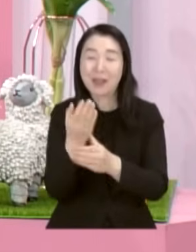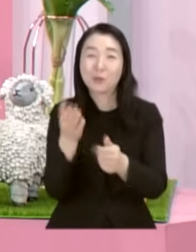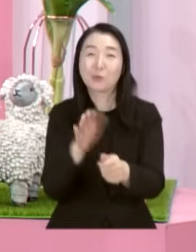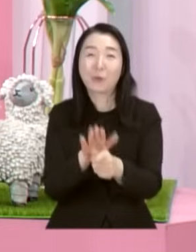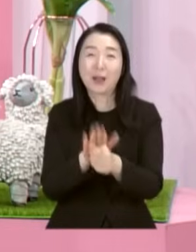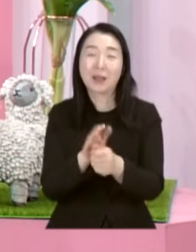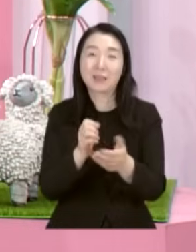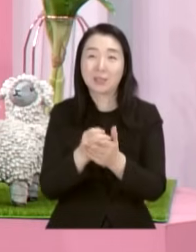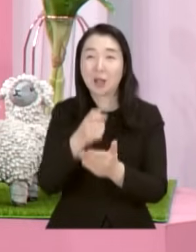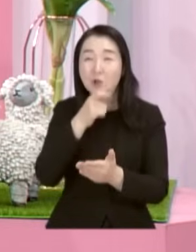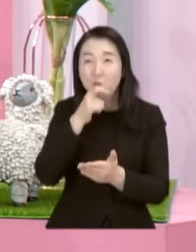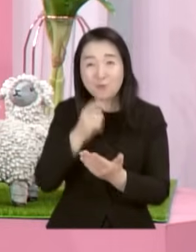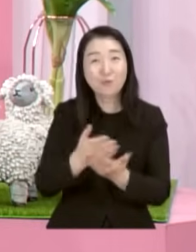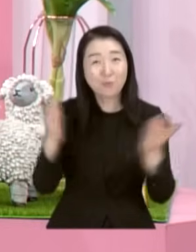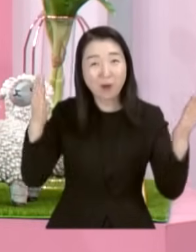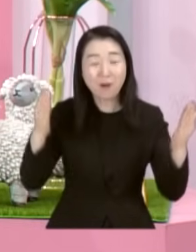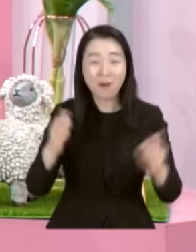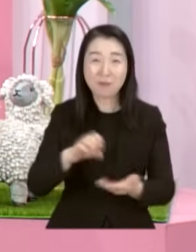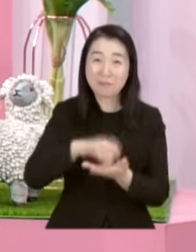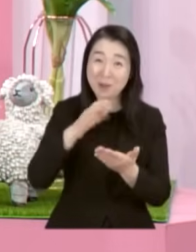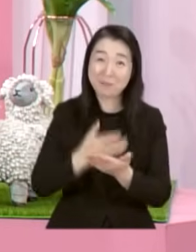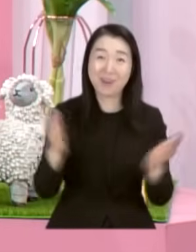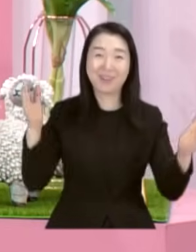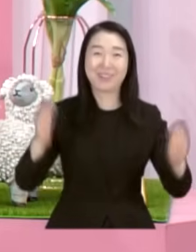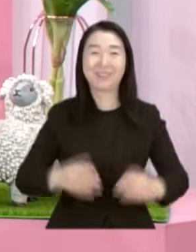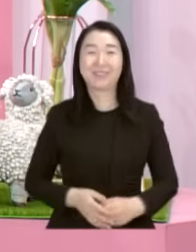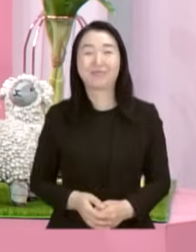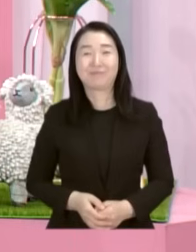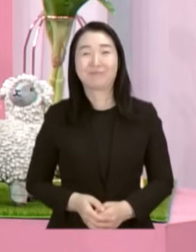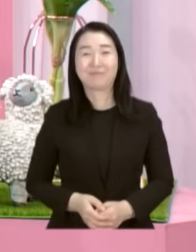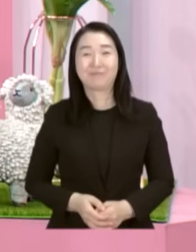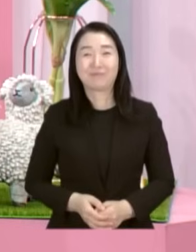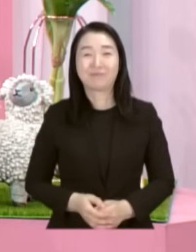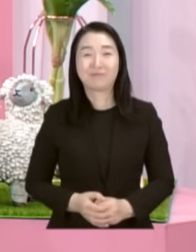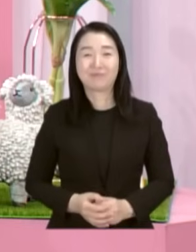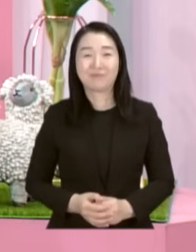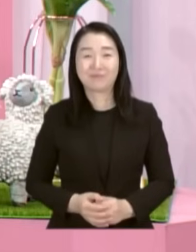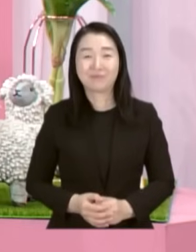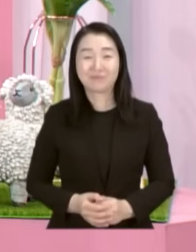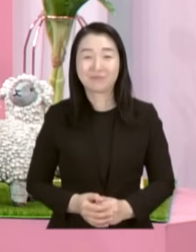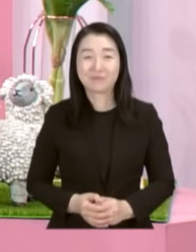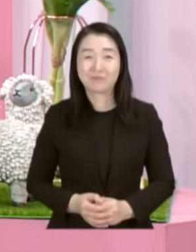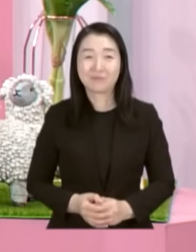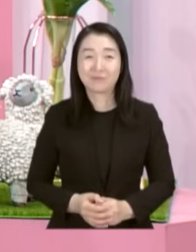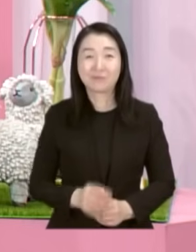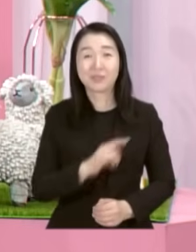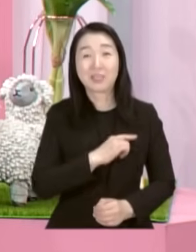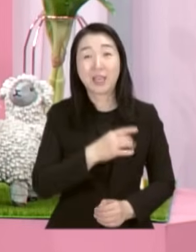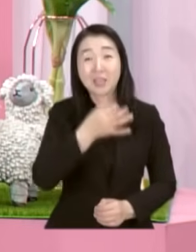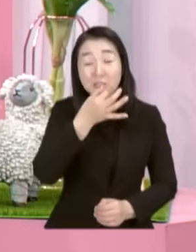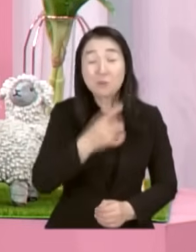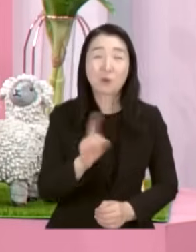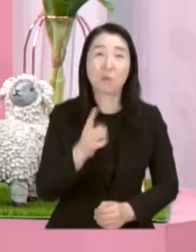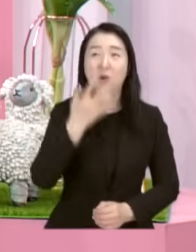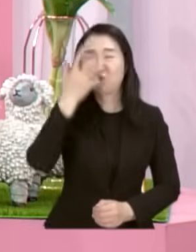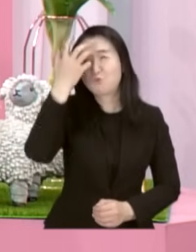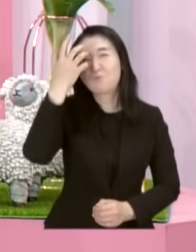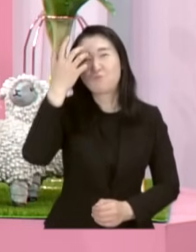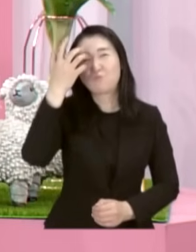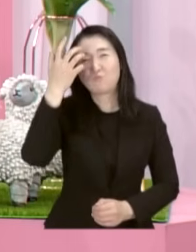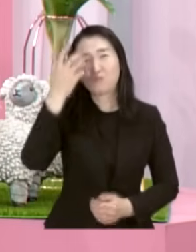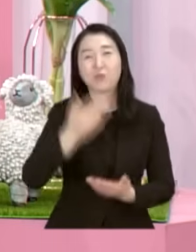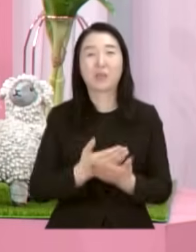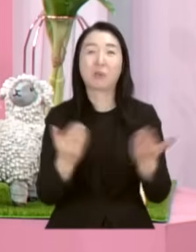빵퍼. 빵퍼. 그중에 퍼 시리즈네, 퍼 시리즈. 제일 그러니까. 사실 많은 공이 들어가는 곳이